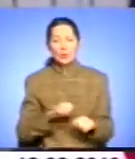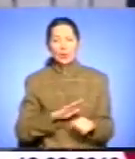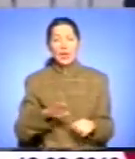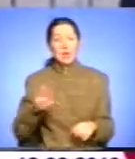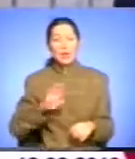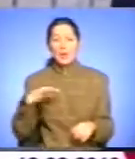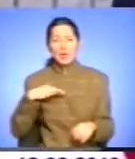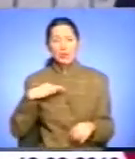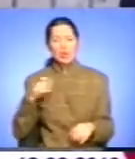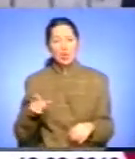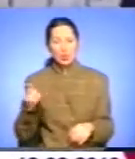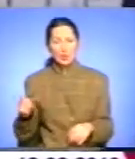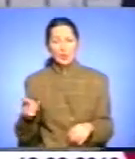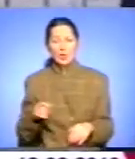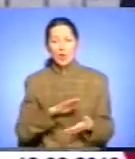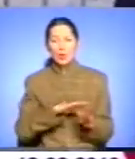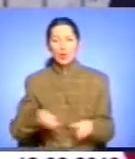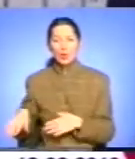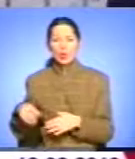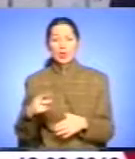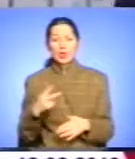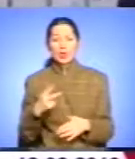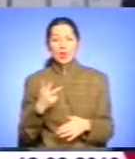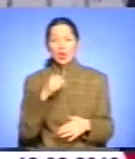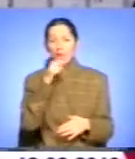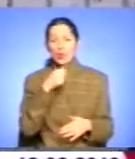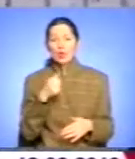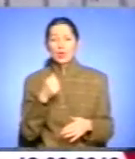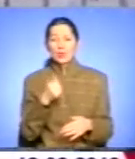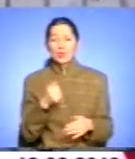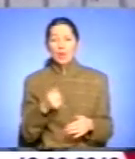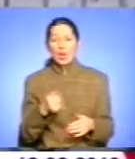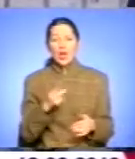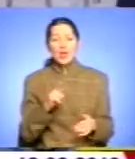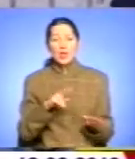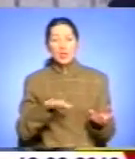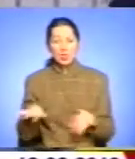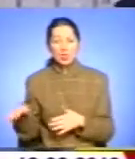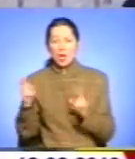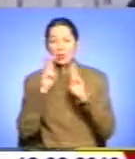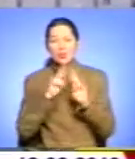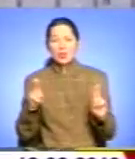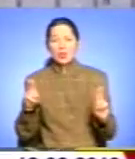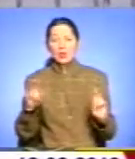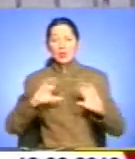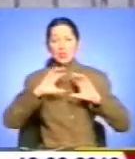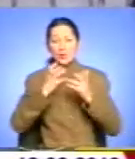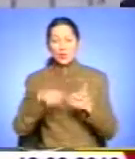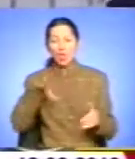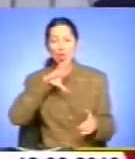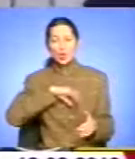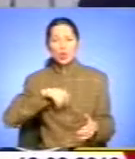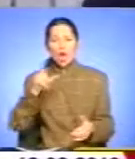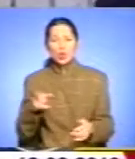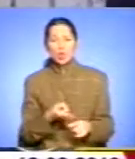Пройшло 2 роки і 3,5 місяці, як відійшла у незнанні і потойбічні світи душа людини, яка уособлювала